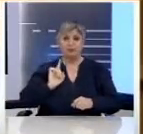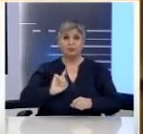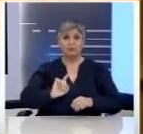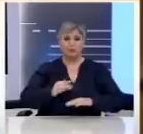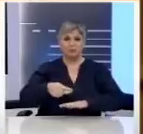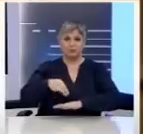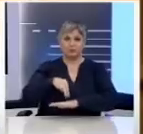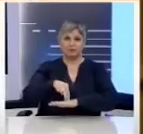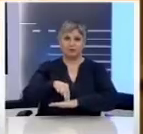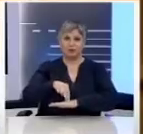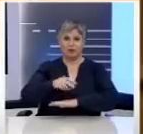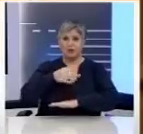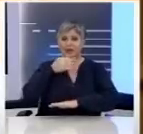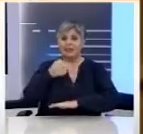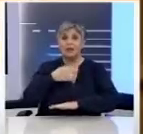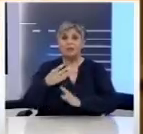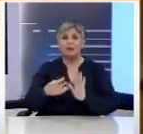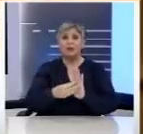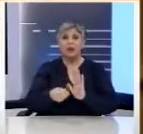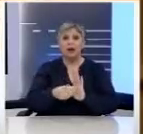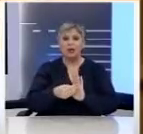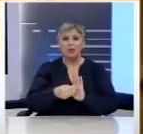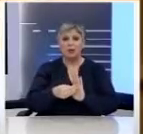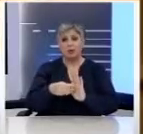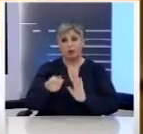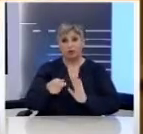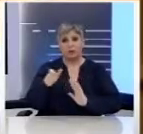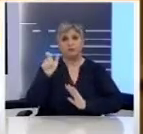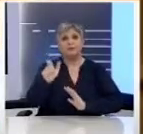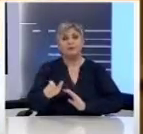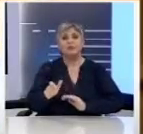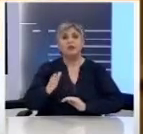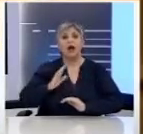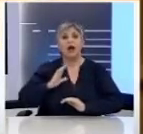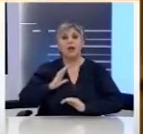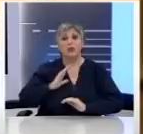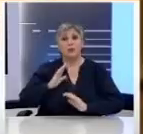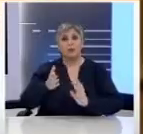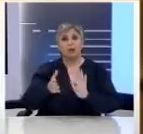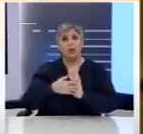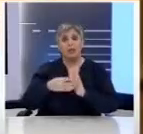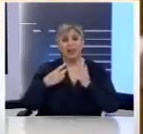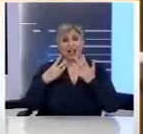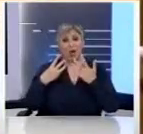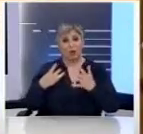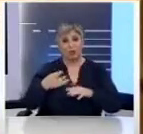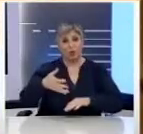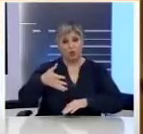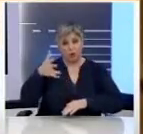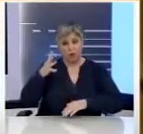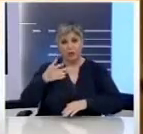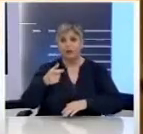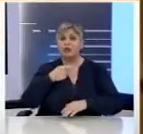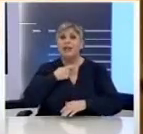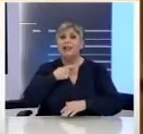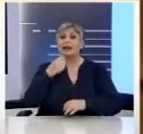ενός ανθρώπου στα 18 του που έχει χρήση ψυχιατρικής στήριξης και γι' αυτό άρα ήθελε